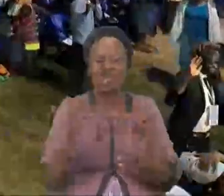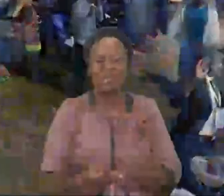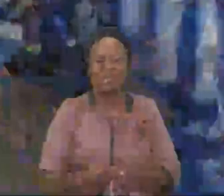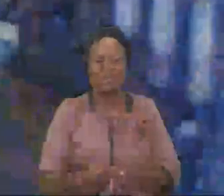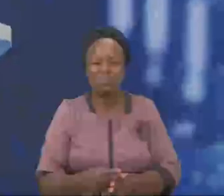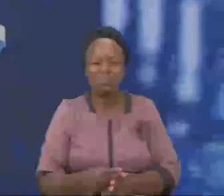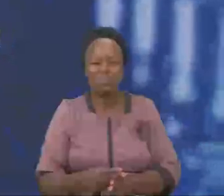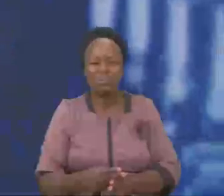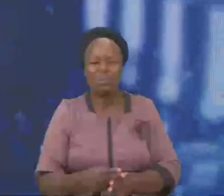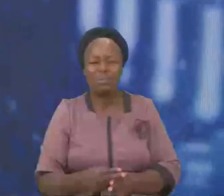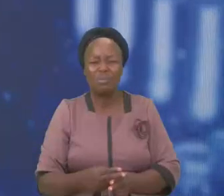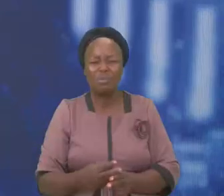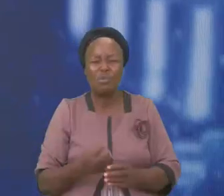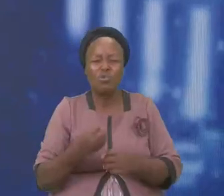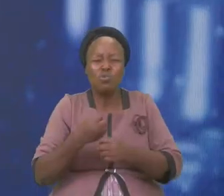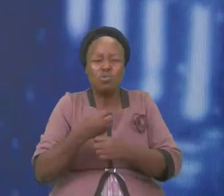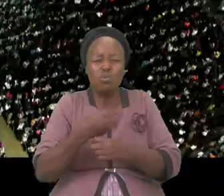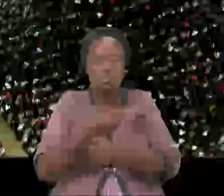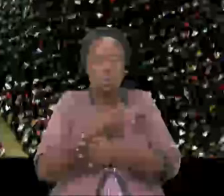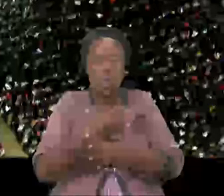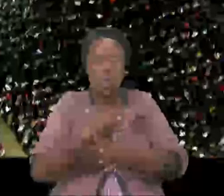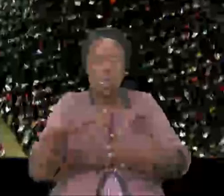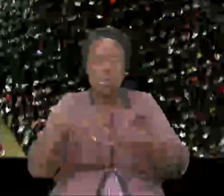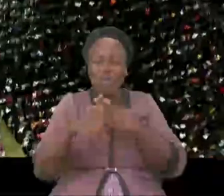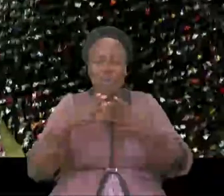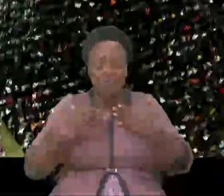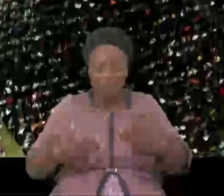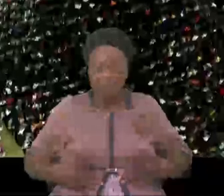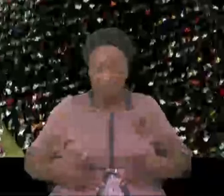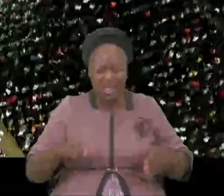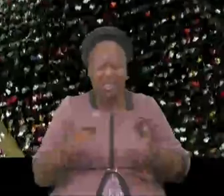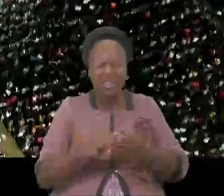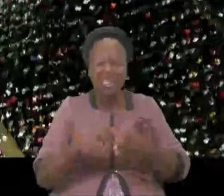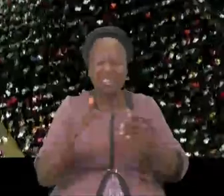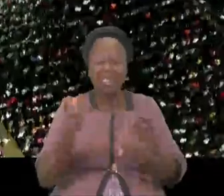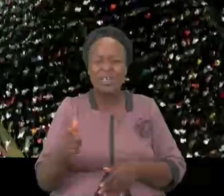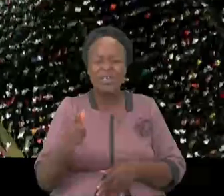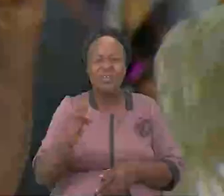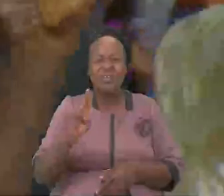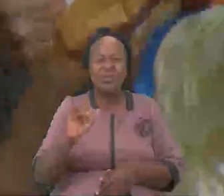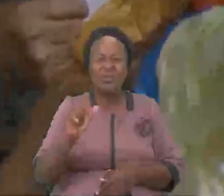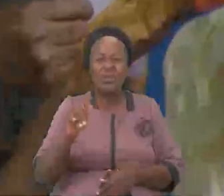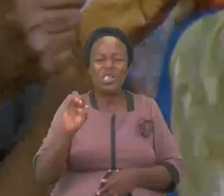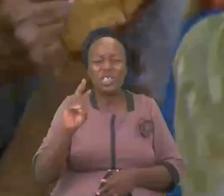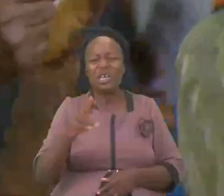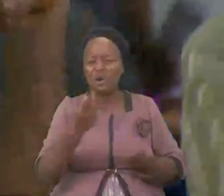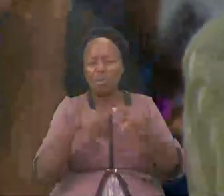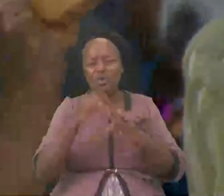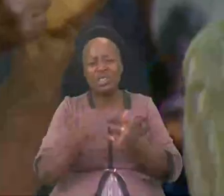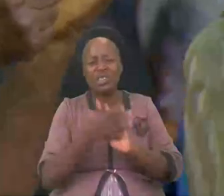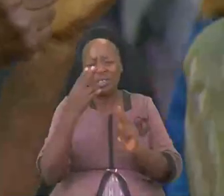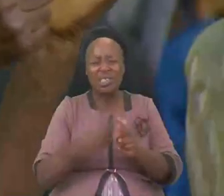Jésus. Enflement dans le corps. Goitre, sort au nom de